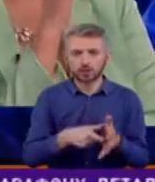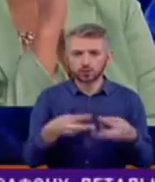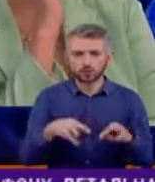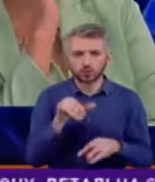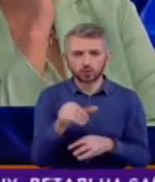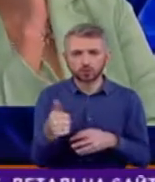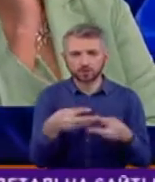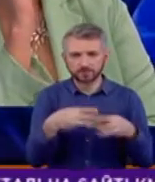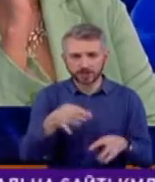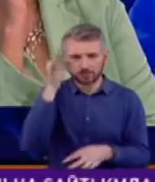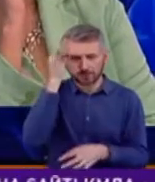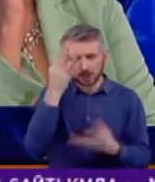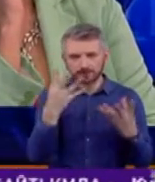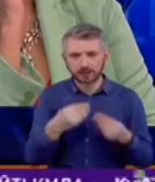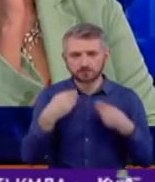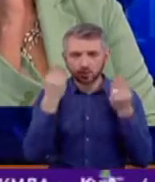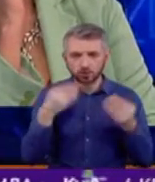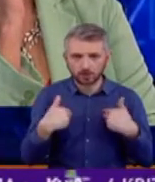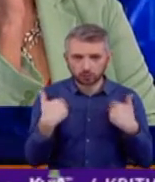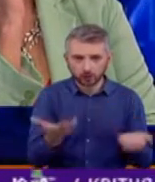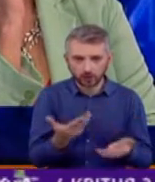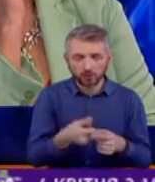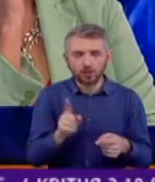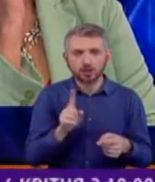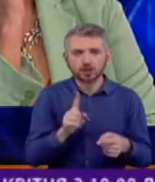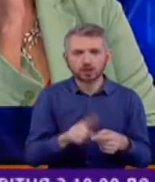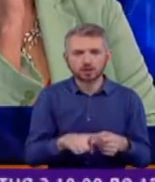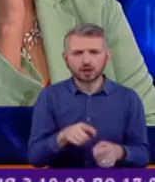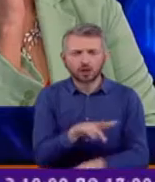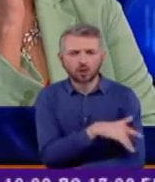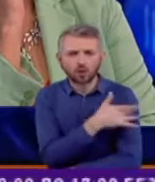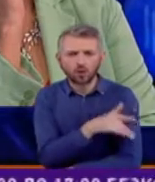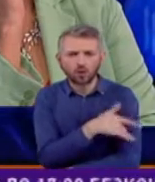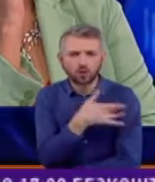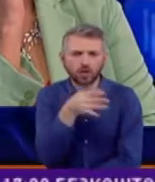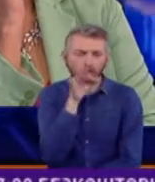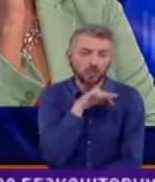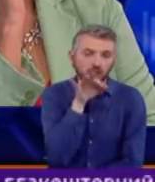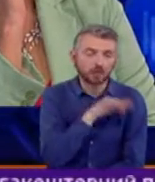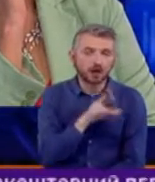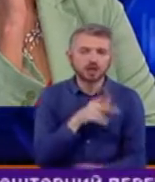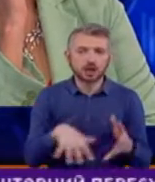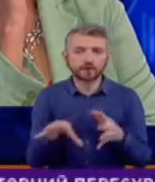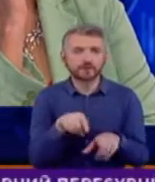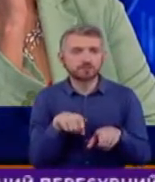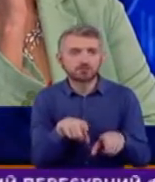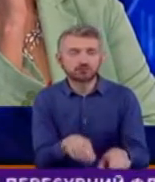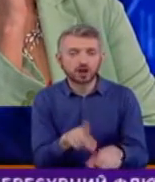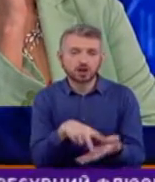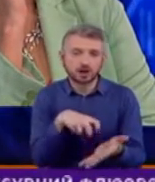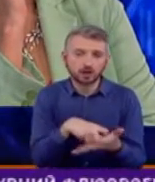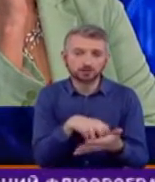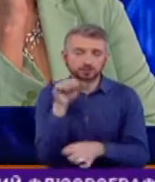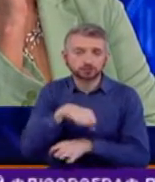прем'єра, пам'ятаєте, з днем народження поздоровляють. Оце холуйство, як вони всі трусяться, як вони біжать. Я вважаю, що